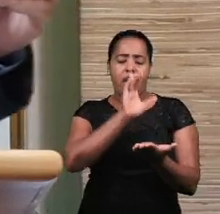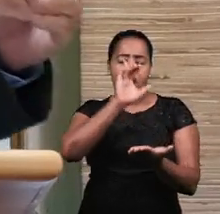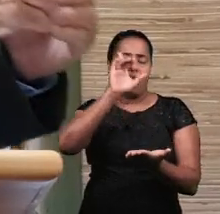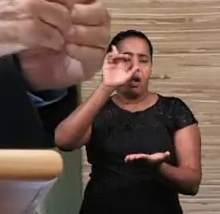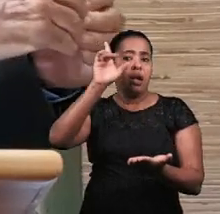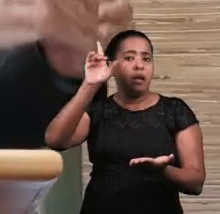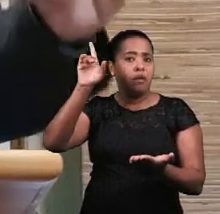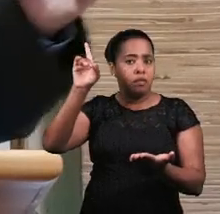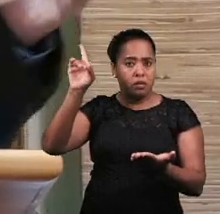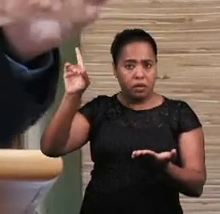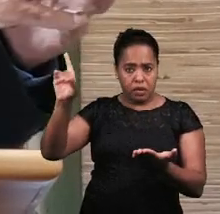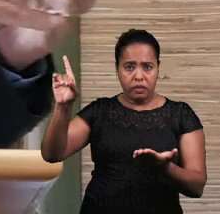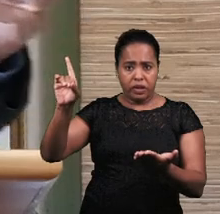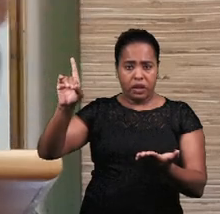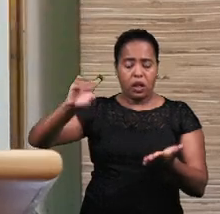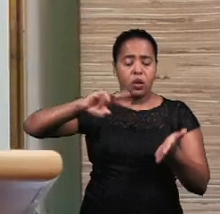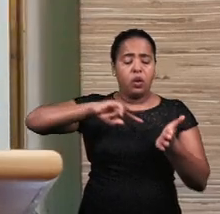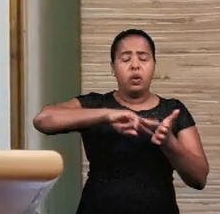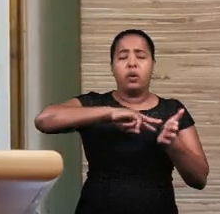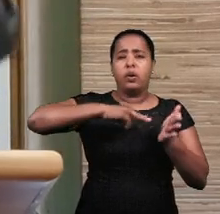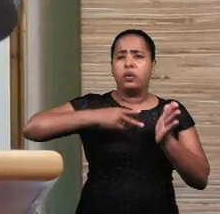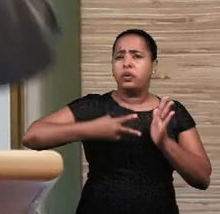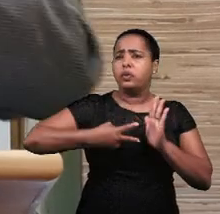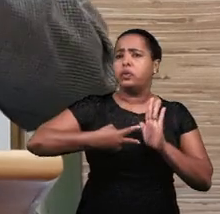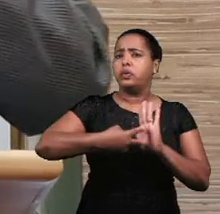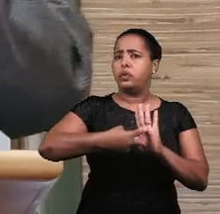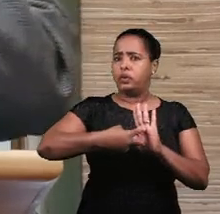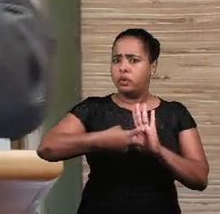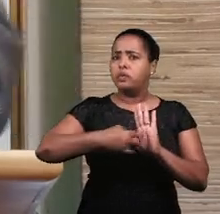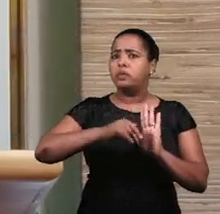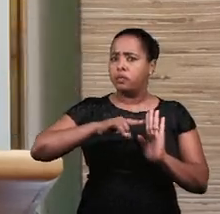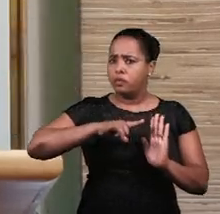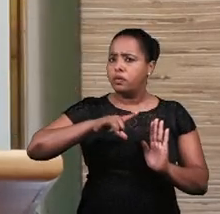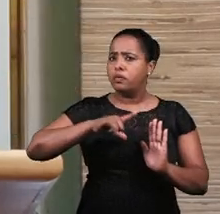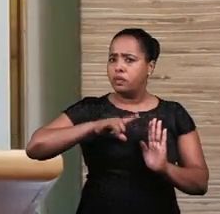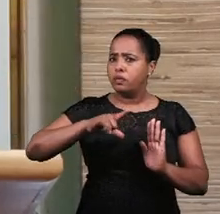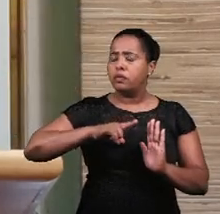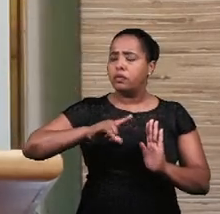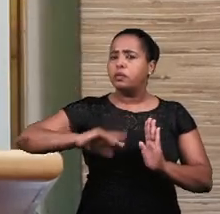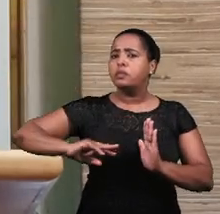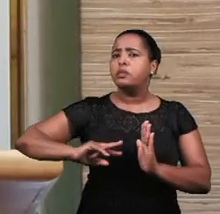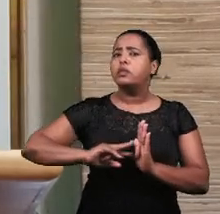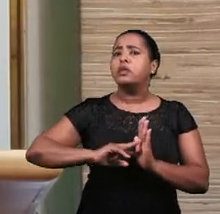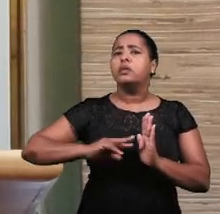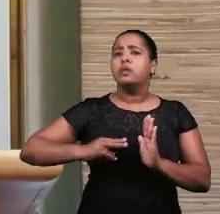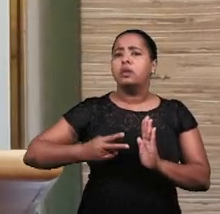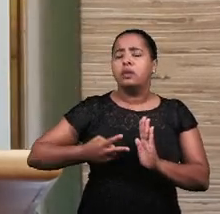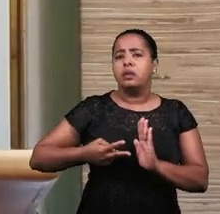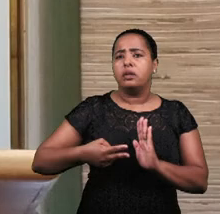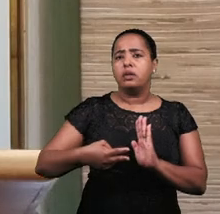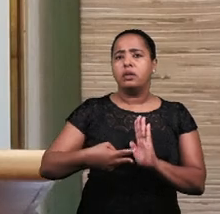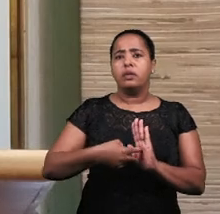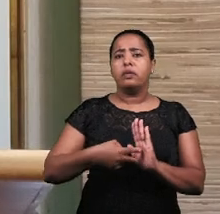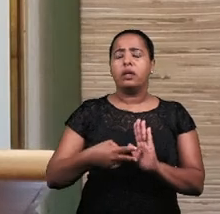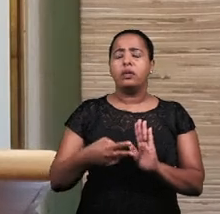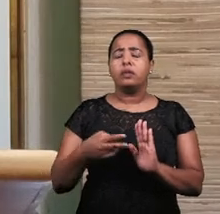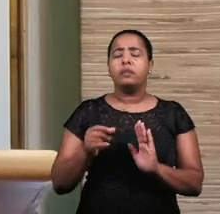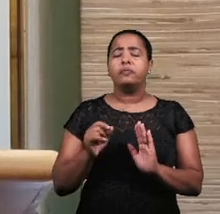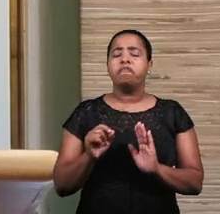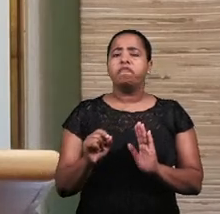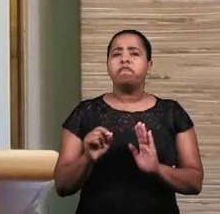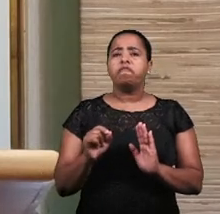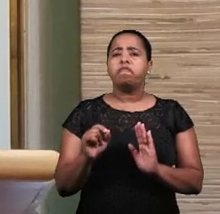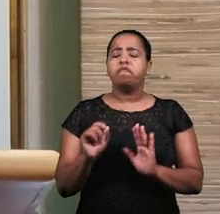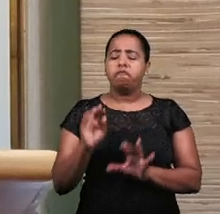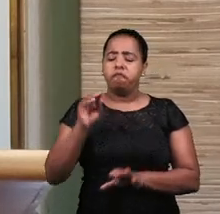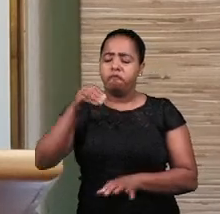la parole de Dieu, elle a une signification, et cette signification, elle est à